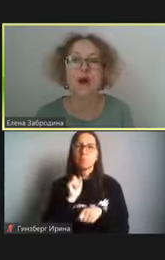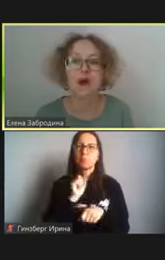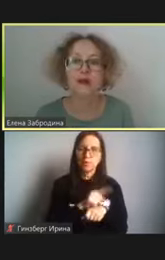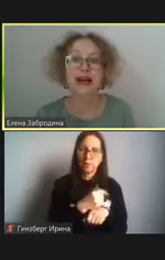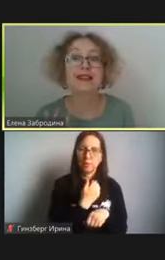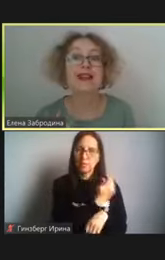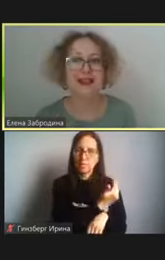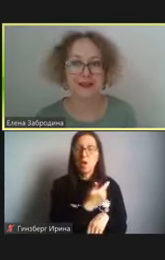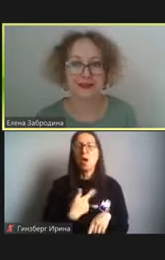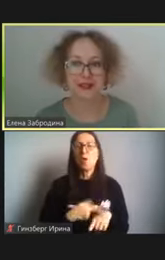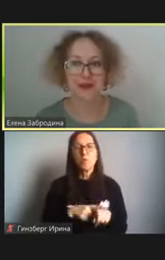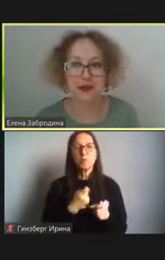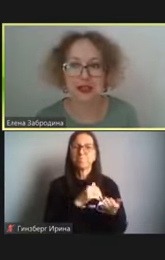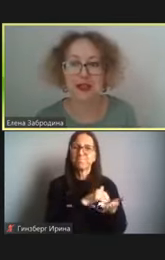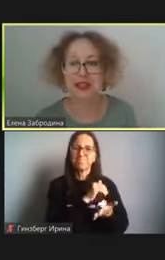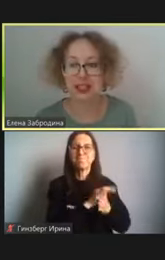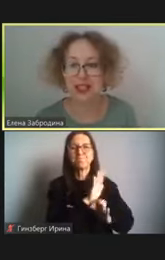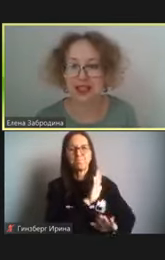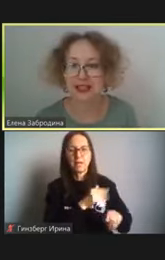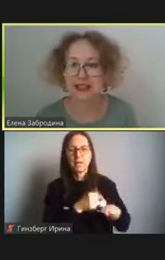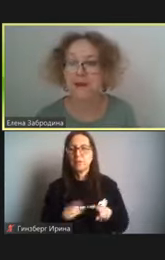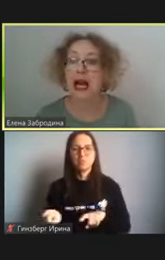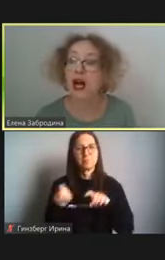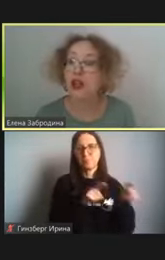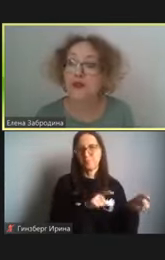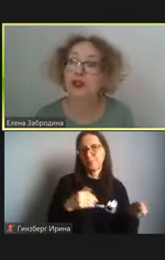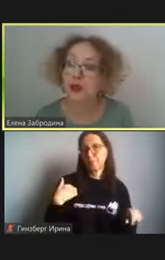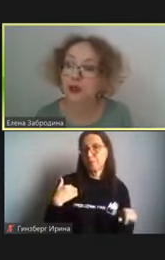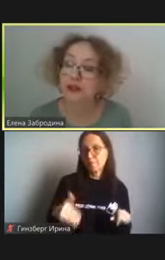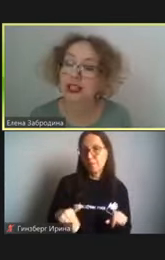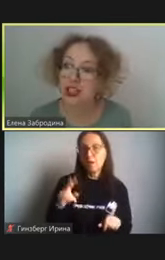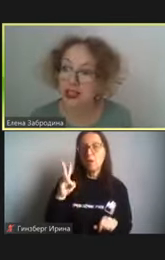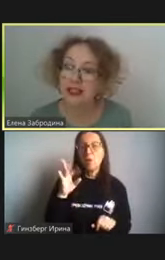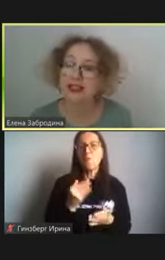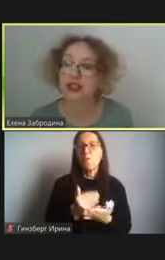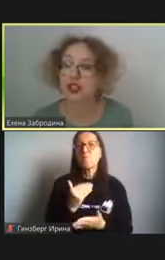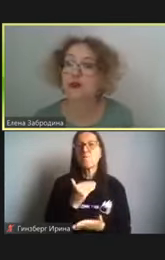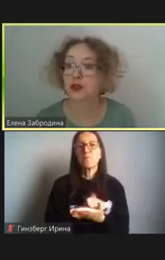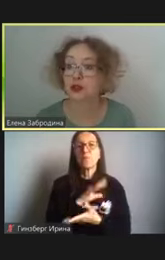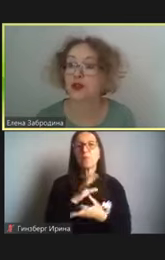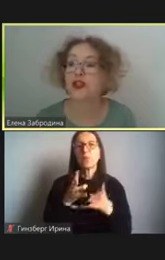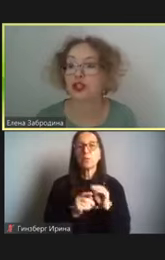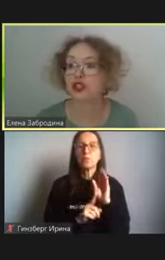Изабеллы, он отказывается в Брюссель переезжать. Но в итоге в начале